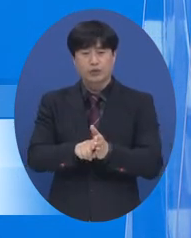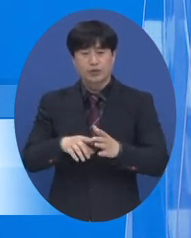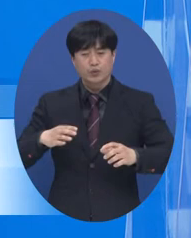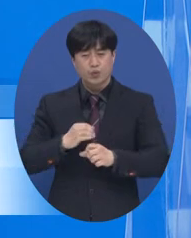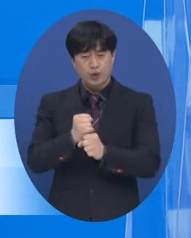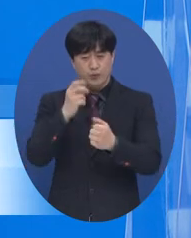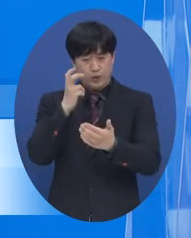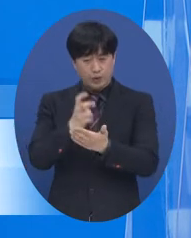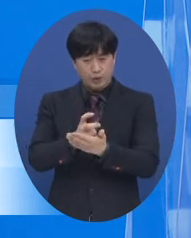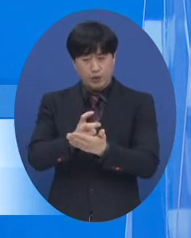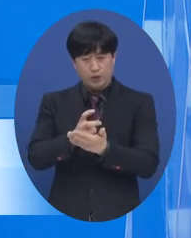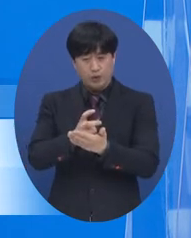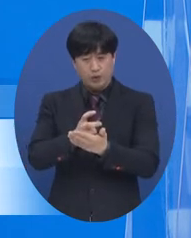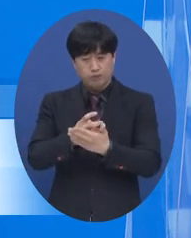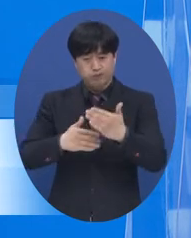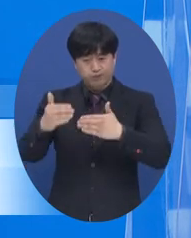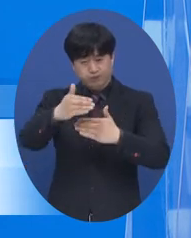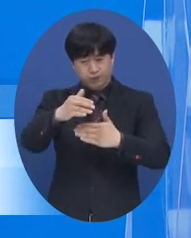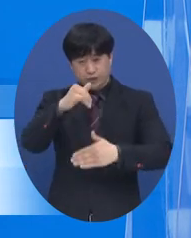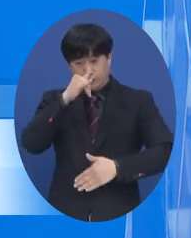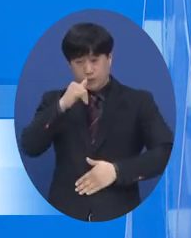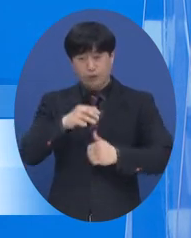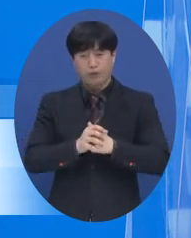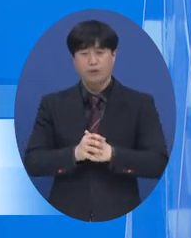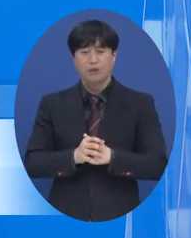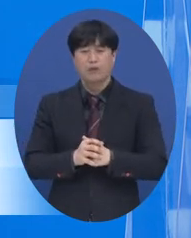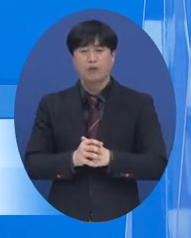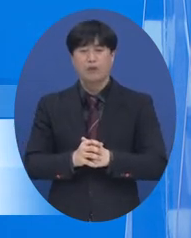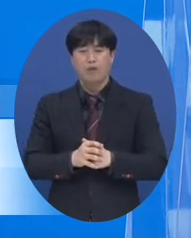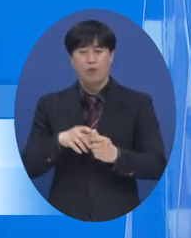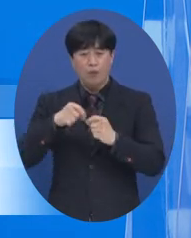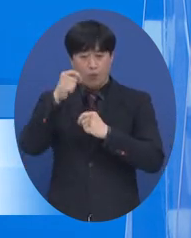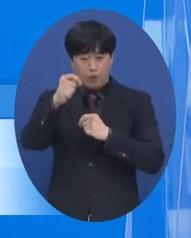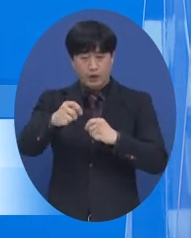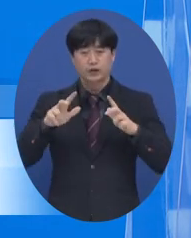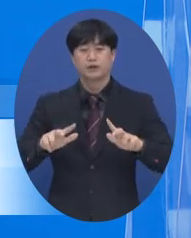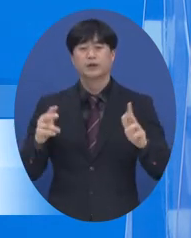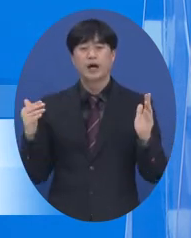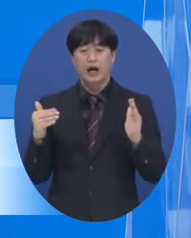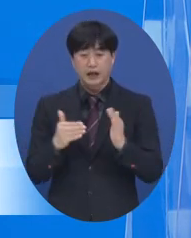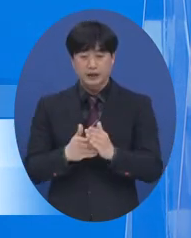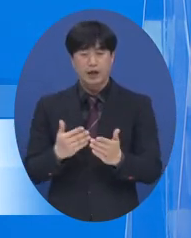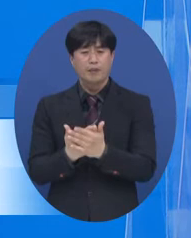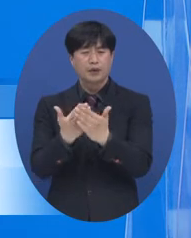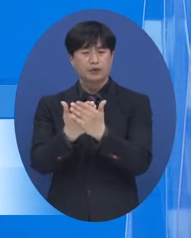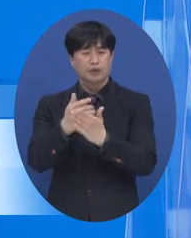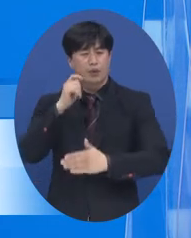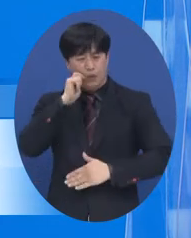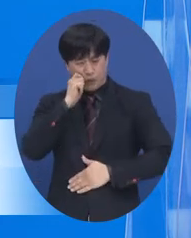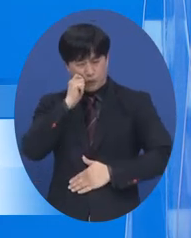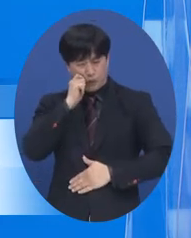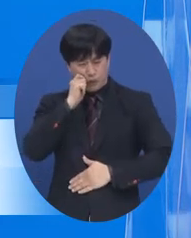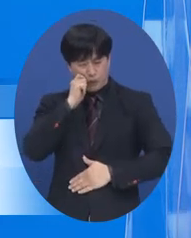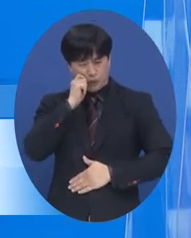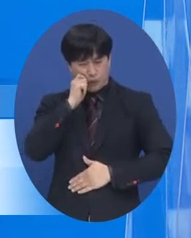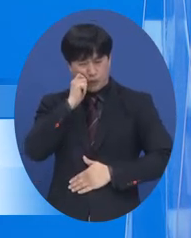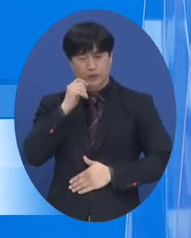위해서 중첩적 규제가 있고 그것 때문에 오랜 기간 그리고 현재에도 발전